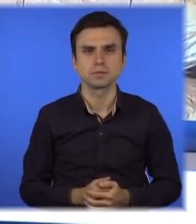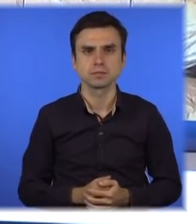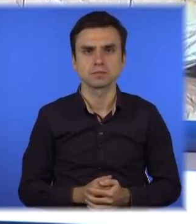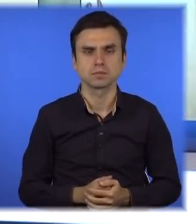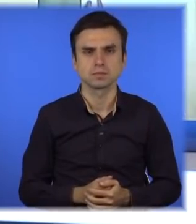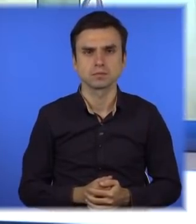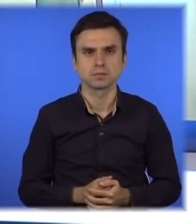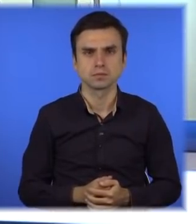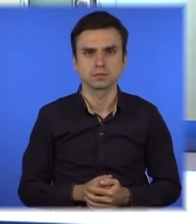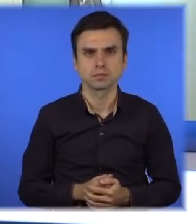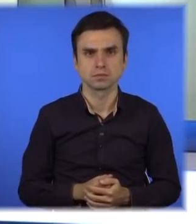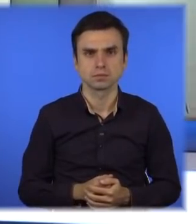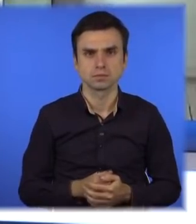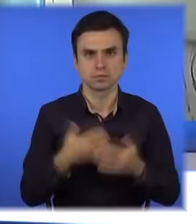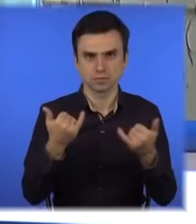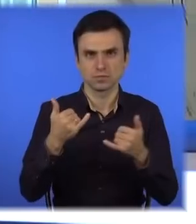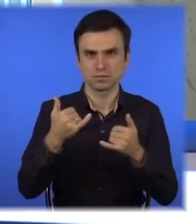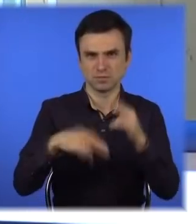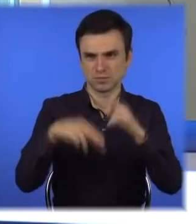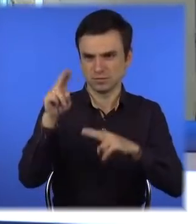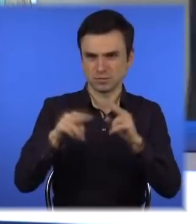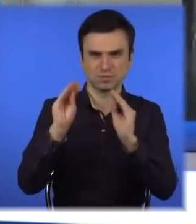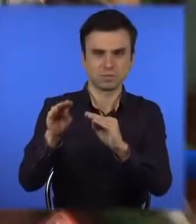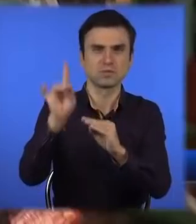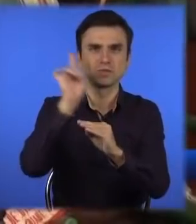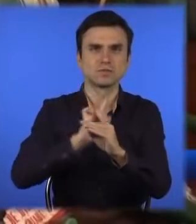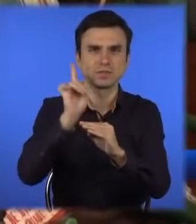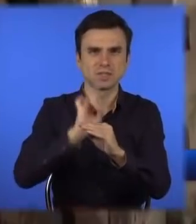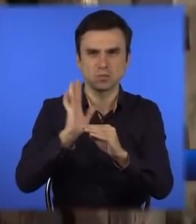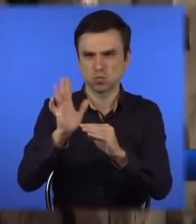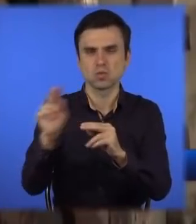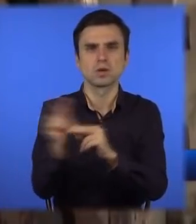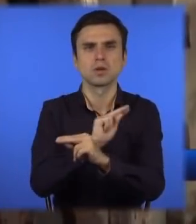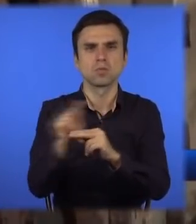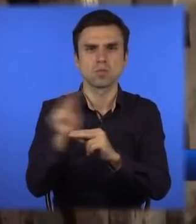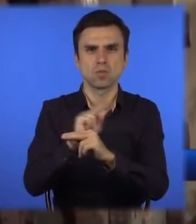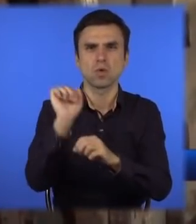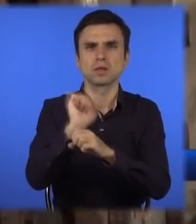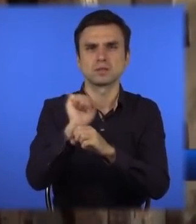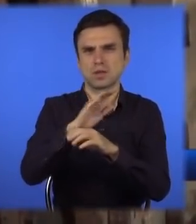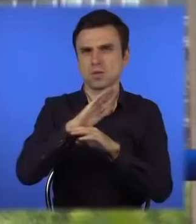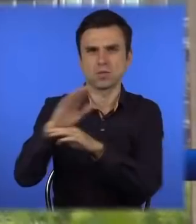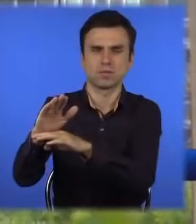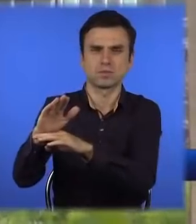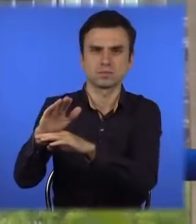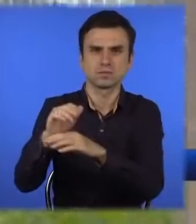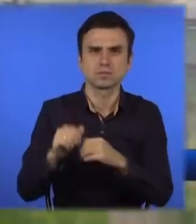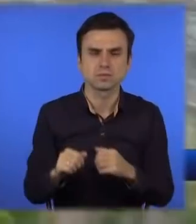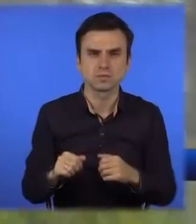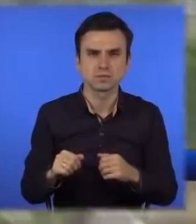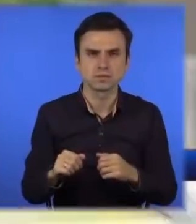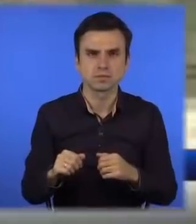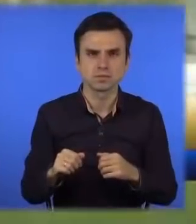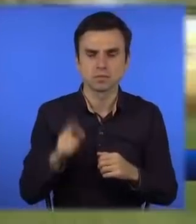Кривого Рогу. Тепло йде по трубах та потрапляє у будинки. Люди платять за те, скільки тепла виробила ТЕЦ,